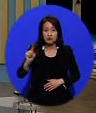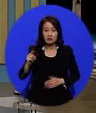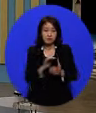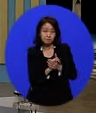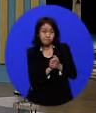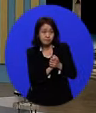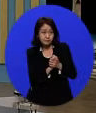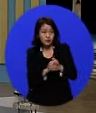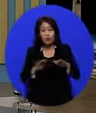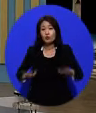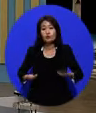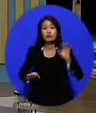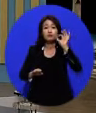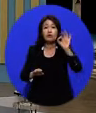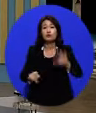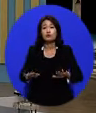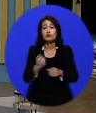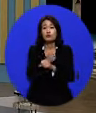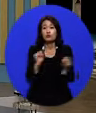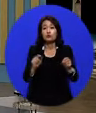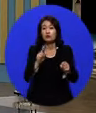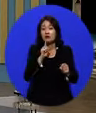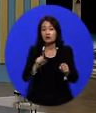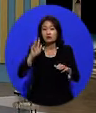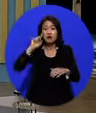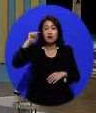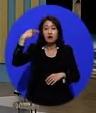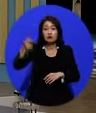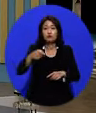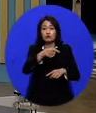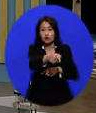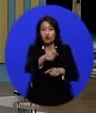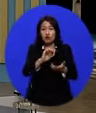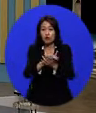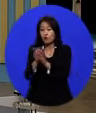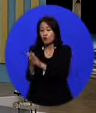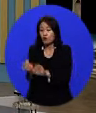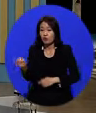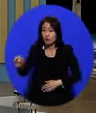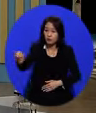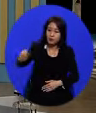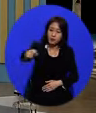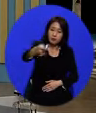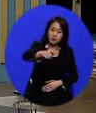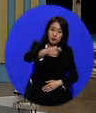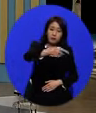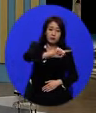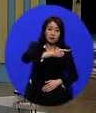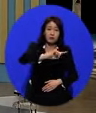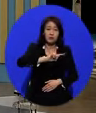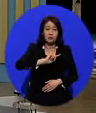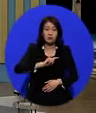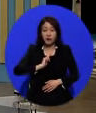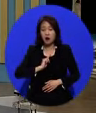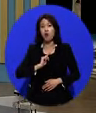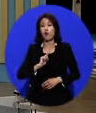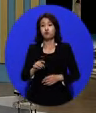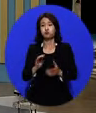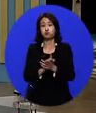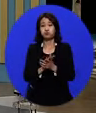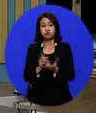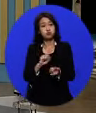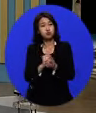자, 오늘은 자, 영수하고 했어요. 다음 날은 순이하고 했어요. 그 다음 날은 철수하고 했어요. 이렇게 돌아가면서 친구랑 이렇게